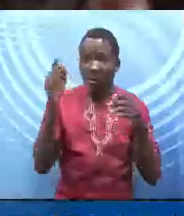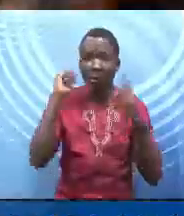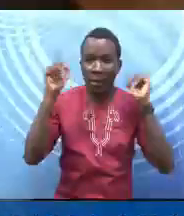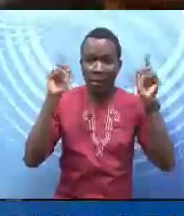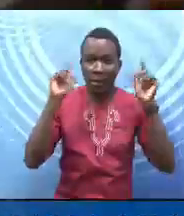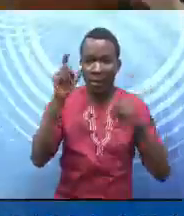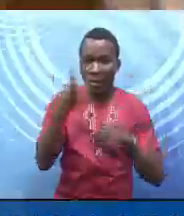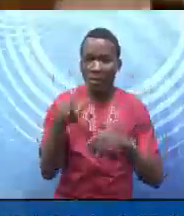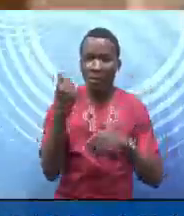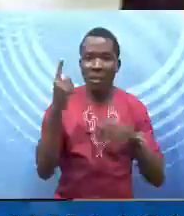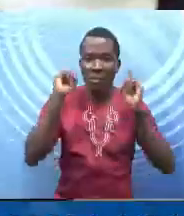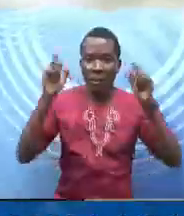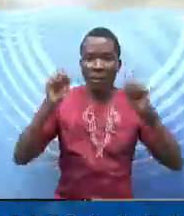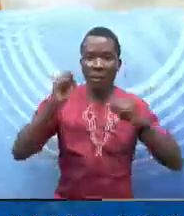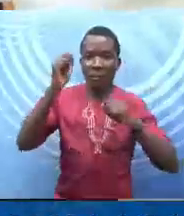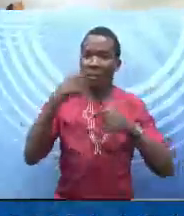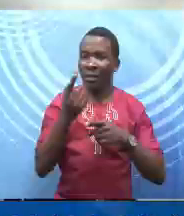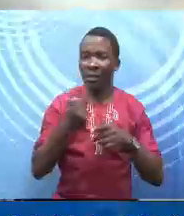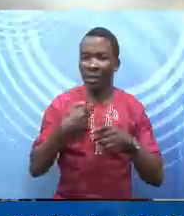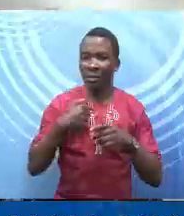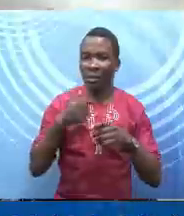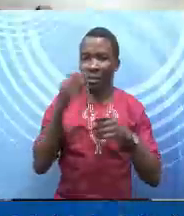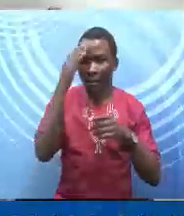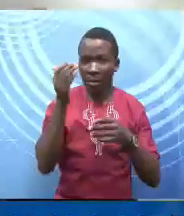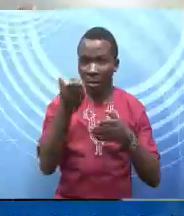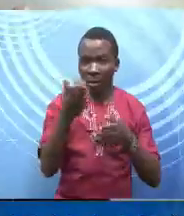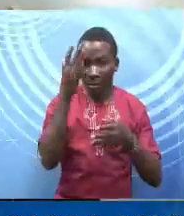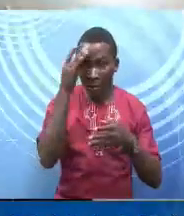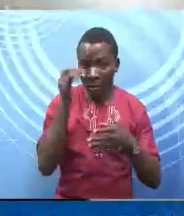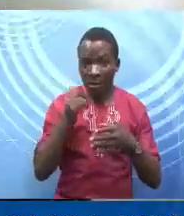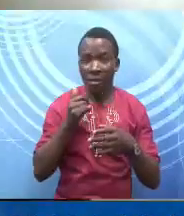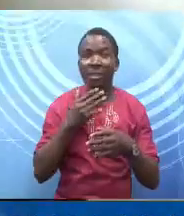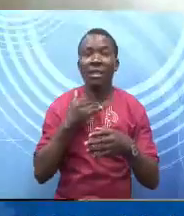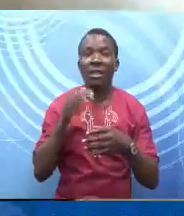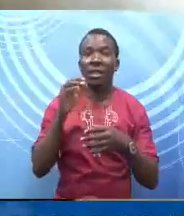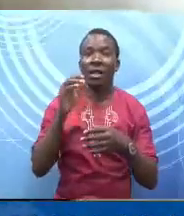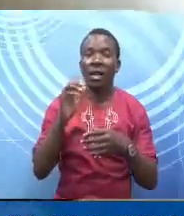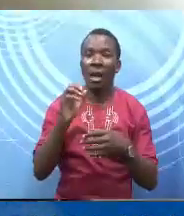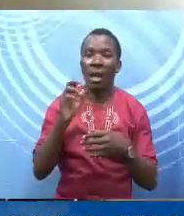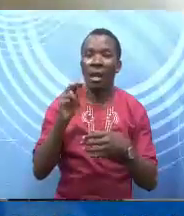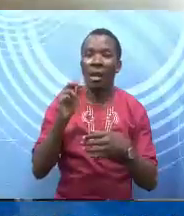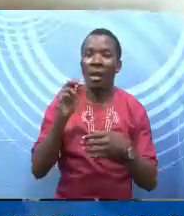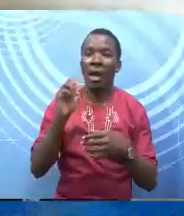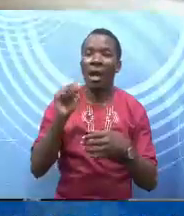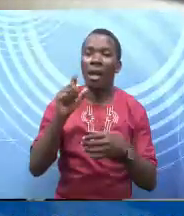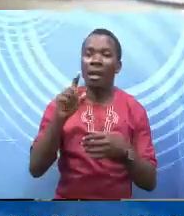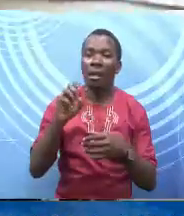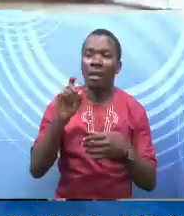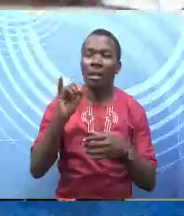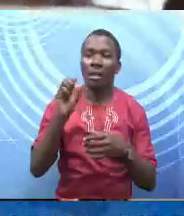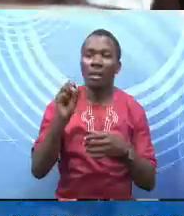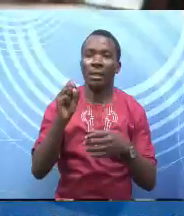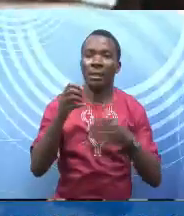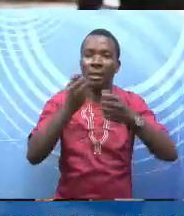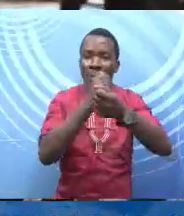mu bigaragambyaga akaba yagize ati, kuba ndi hano nuko nifuza ko Alex Navalny arekurwa, ndetse ndi hano kubw'uburenganzira